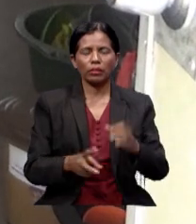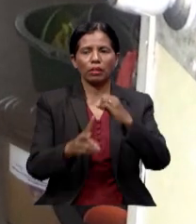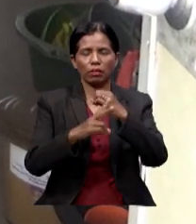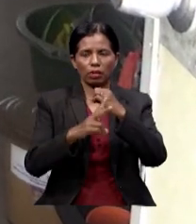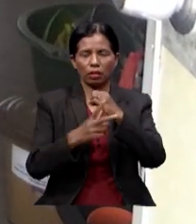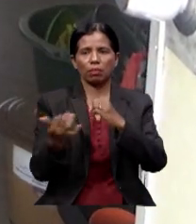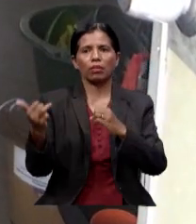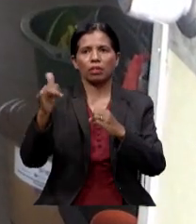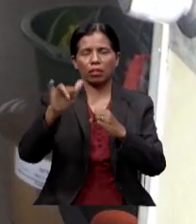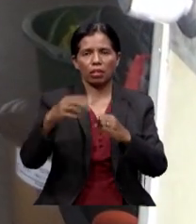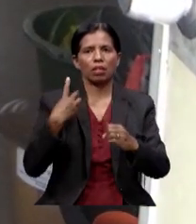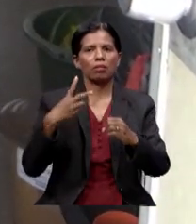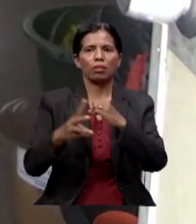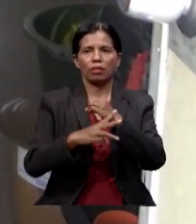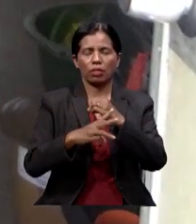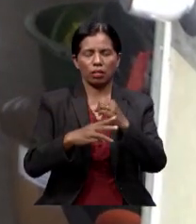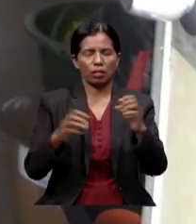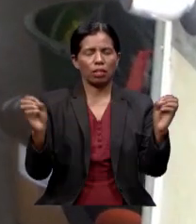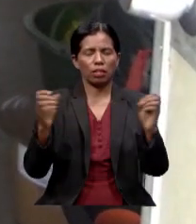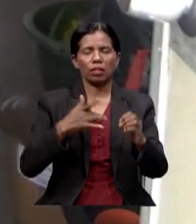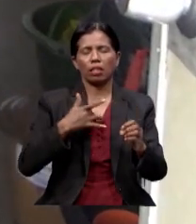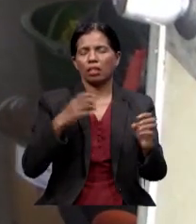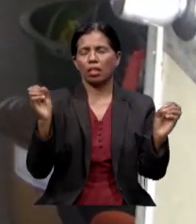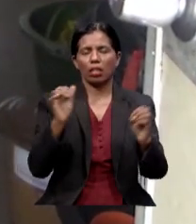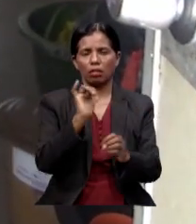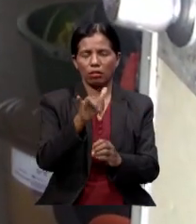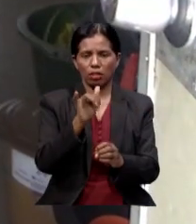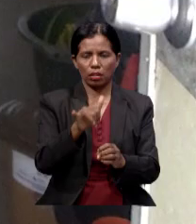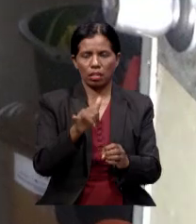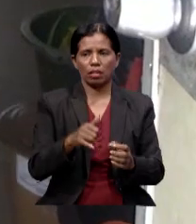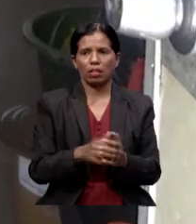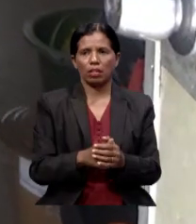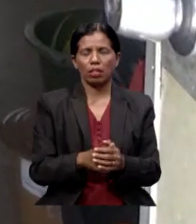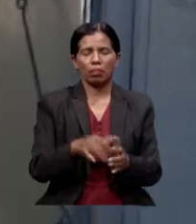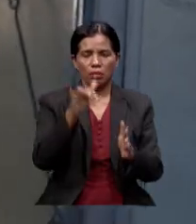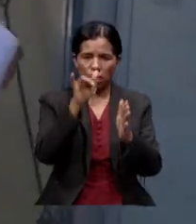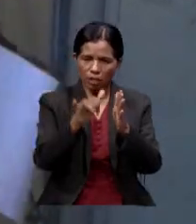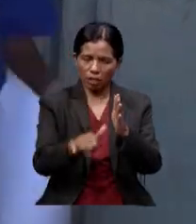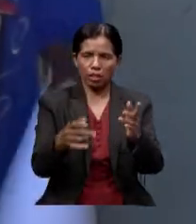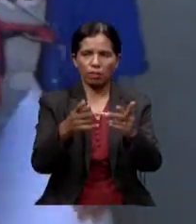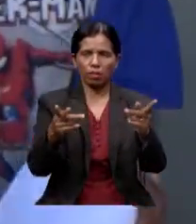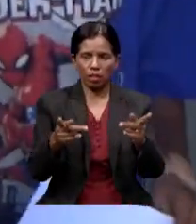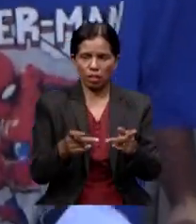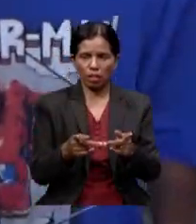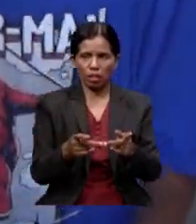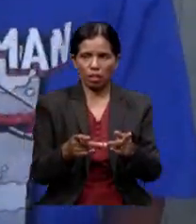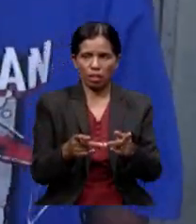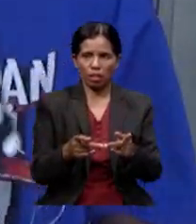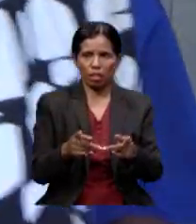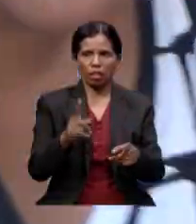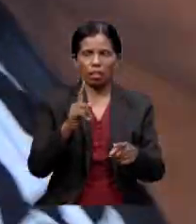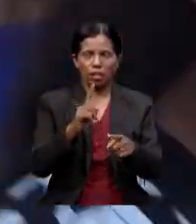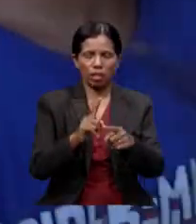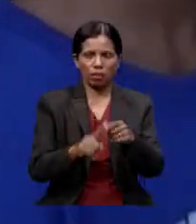sila la ami vitima sila la dun certeza sila dengan ini aku entah ini la bela liu